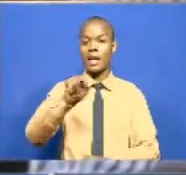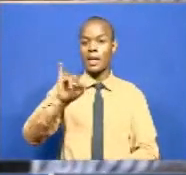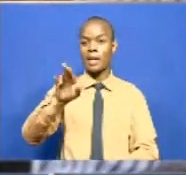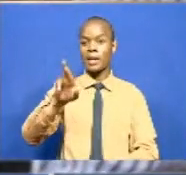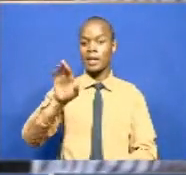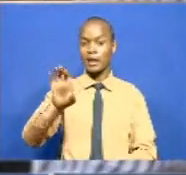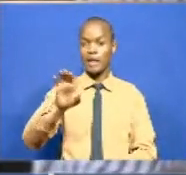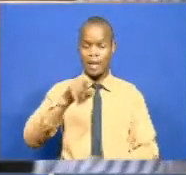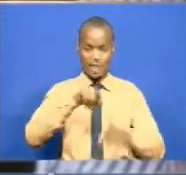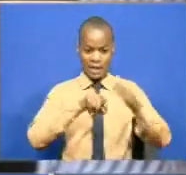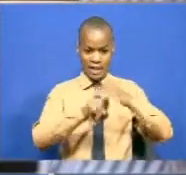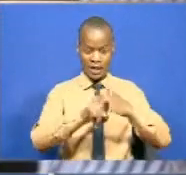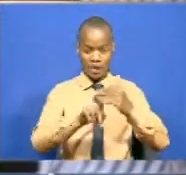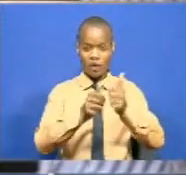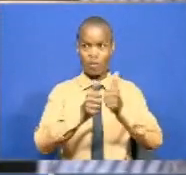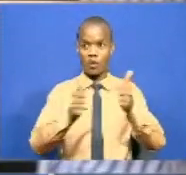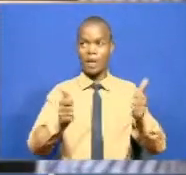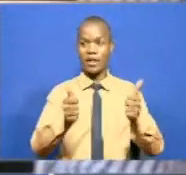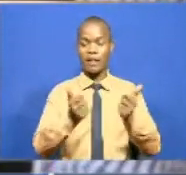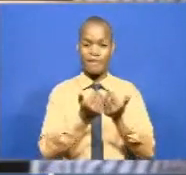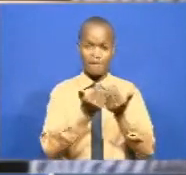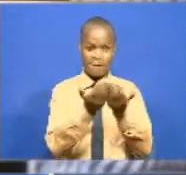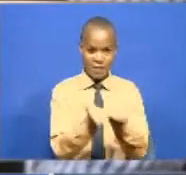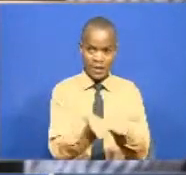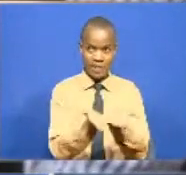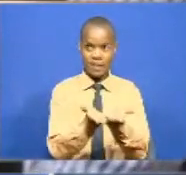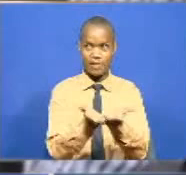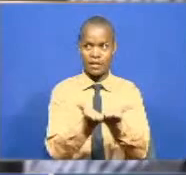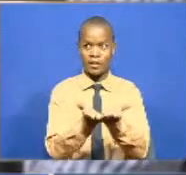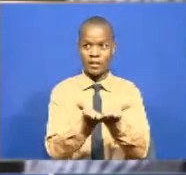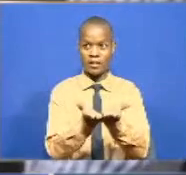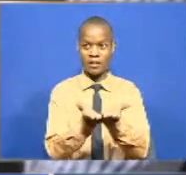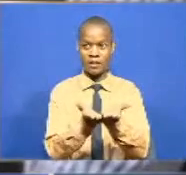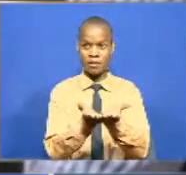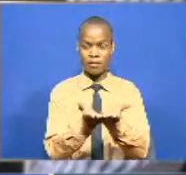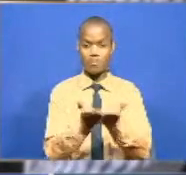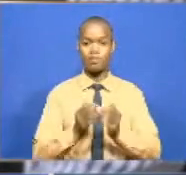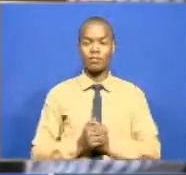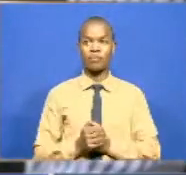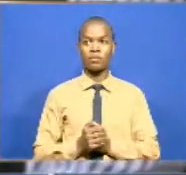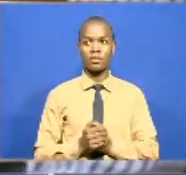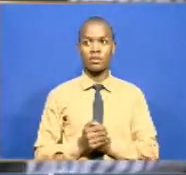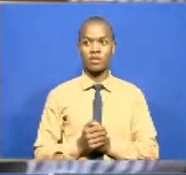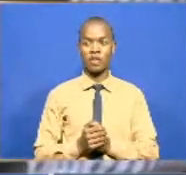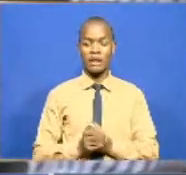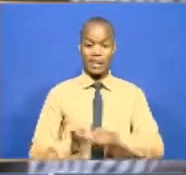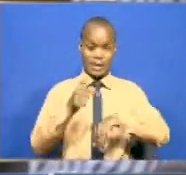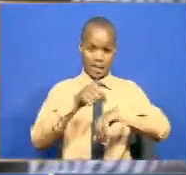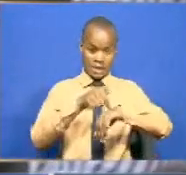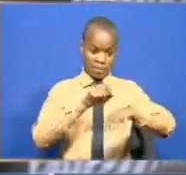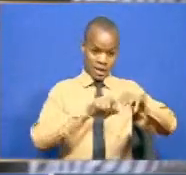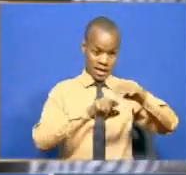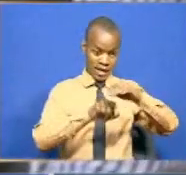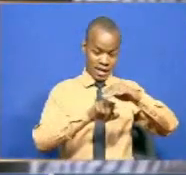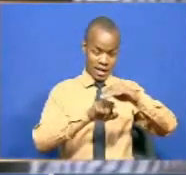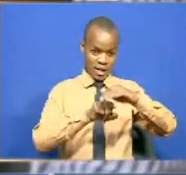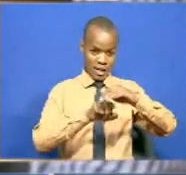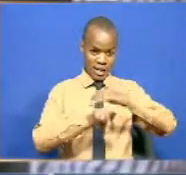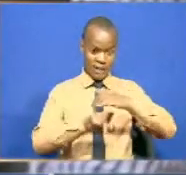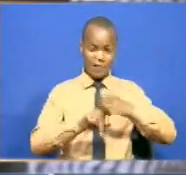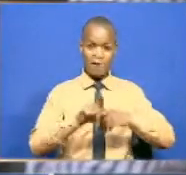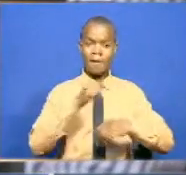zikaingia pale kwenye ile bati la feli zikaingia zile tairi kwa maana kuingia zile tairi